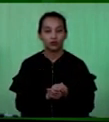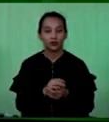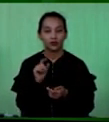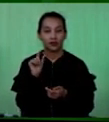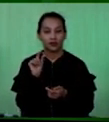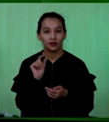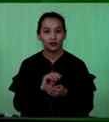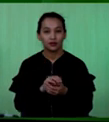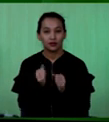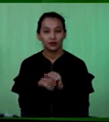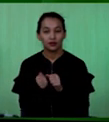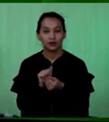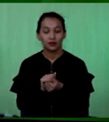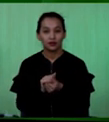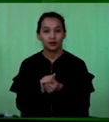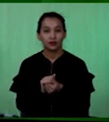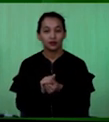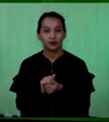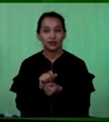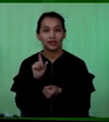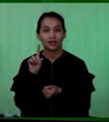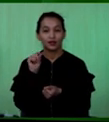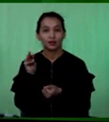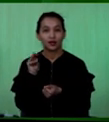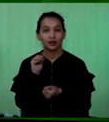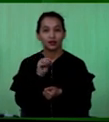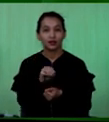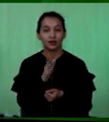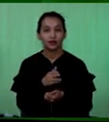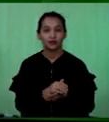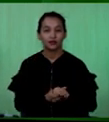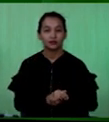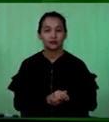kichik hajmdagi toshlar, ya'ni gramlarda o'lchanadi.